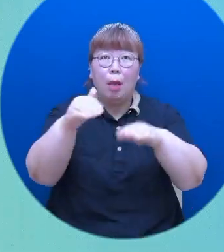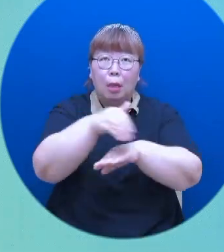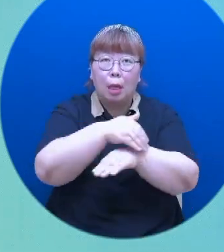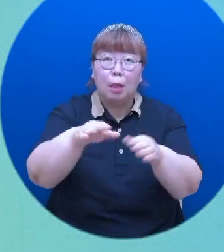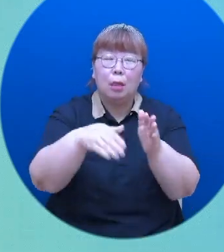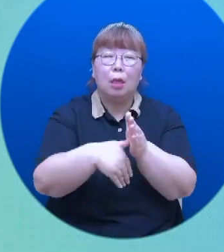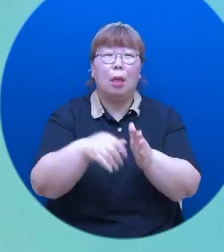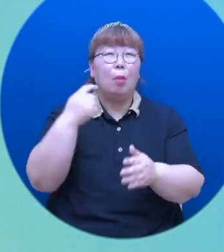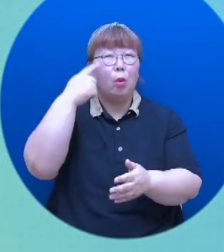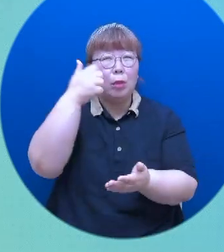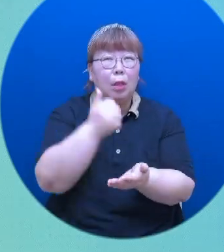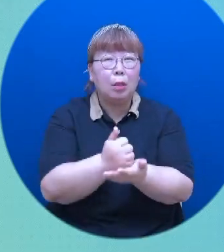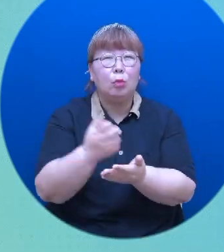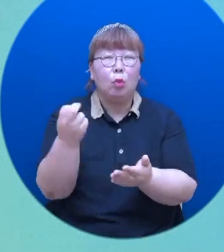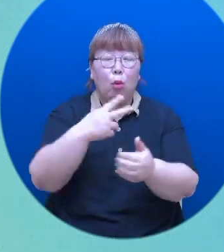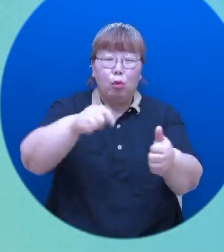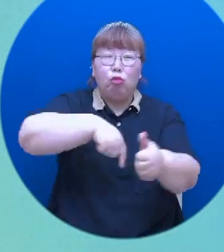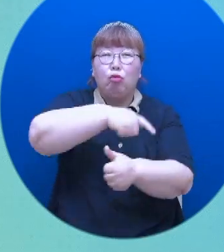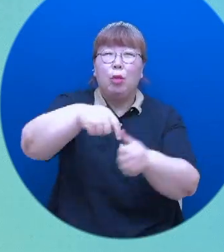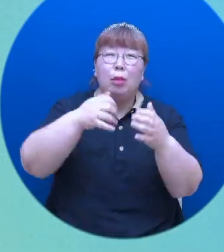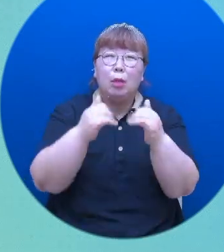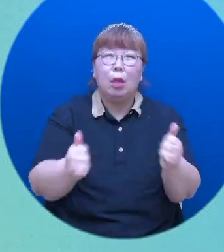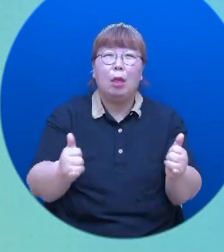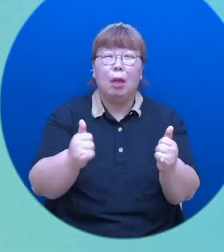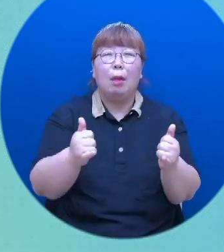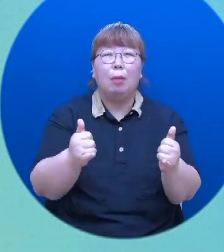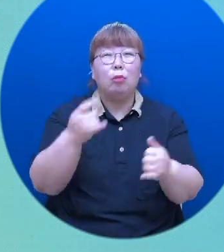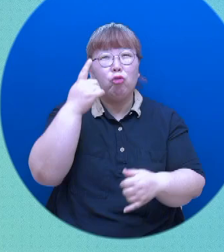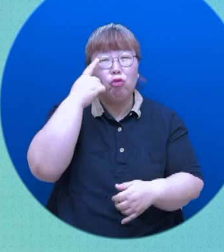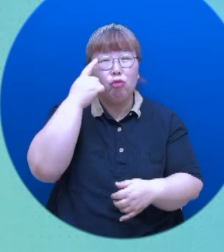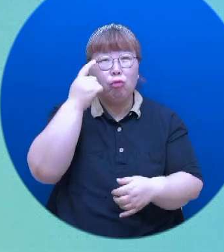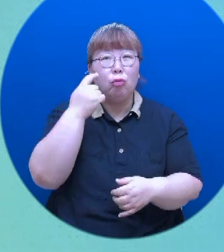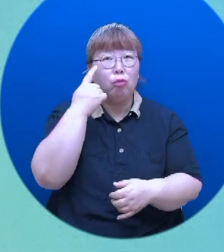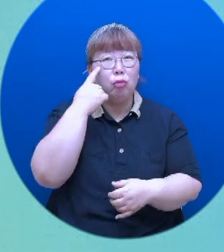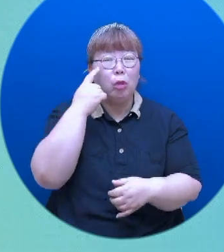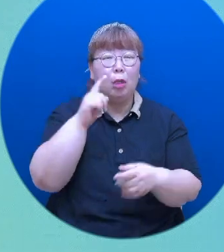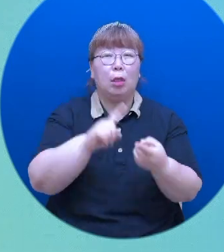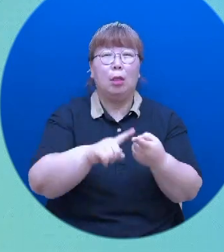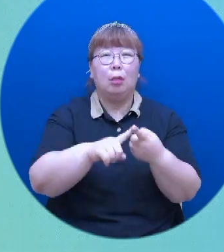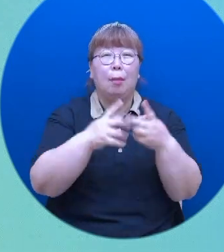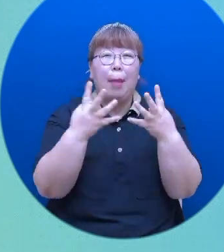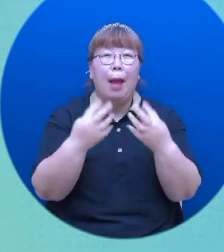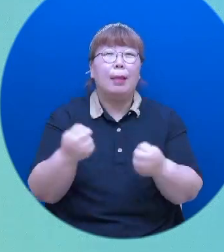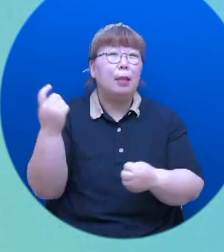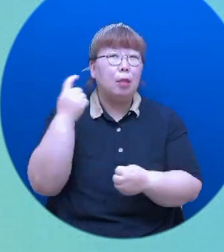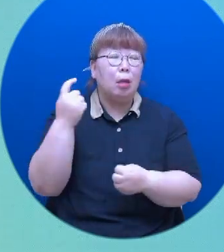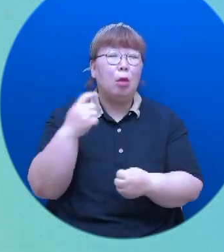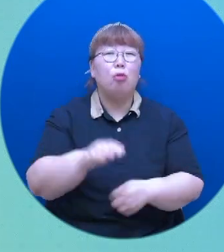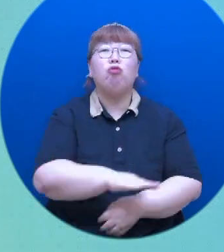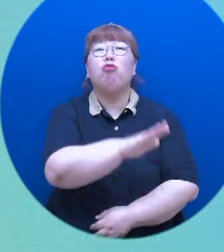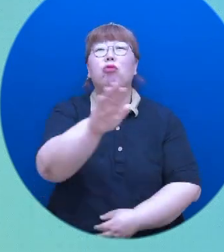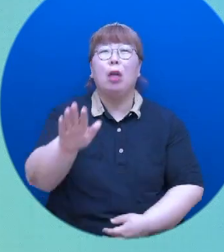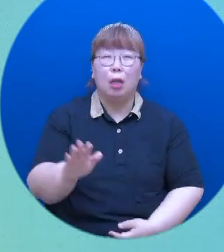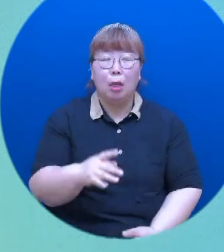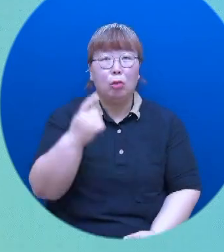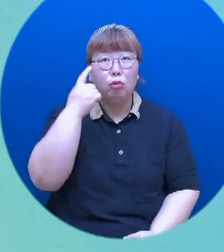있는 분들에게 이 눈에 관한 이야기 많이 듣잖아요. 우리에게는 육안이 있습니다.